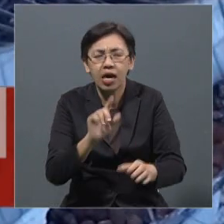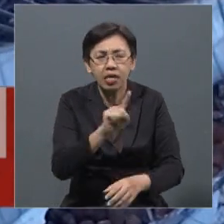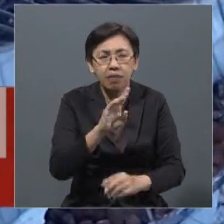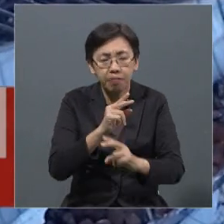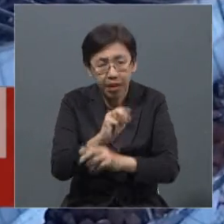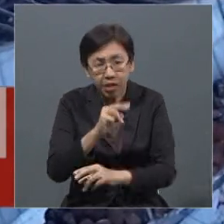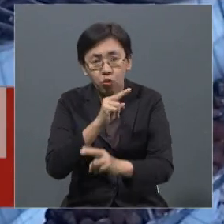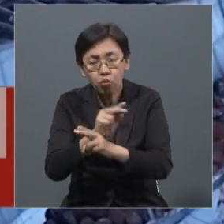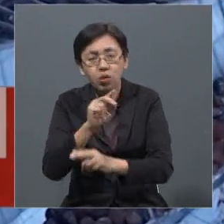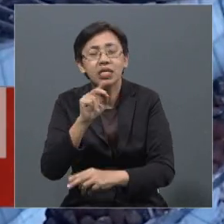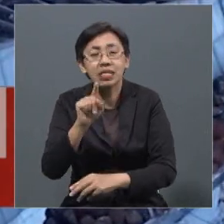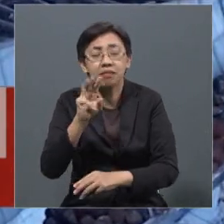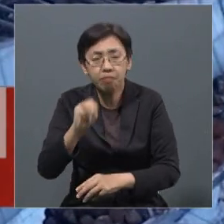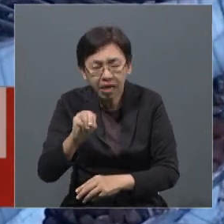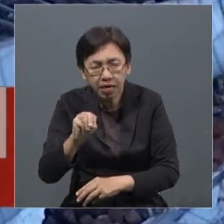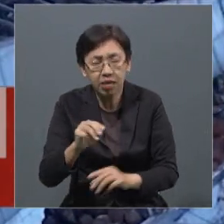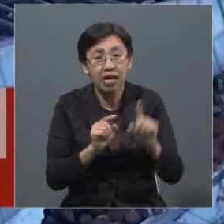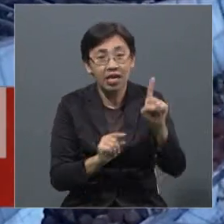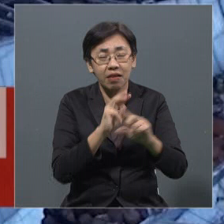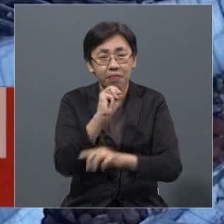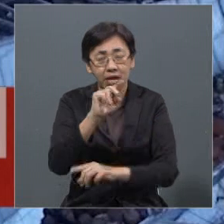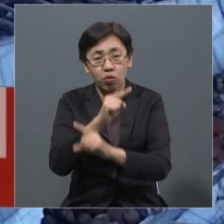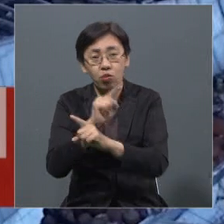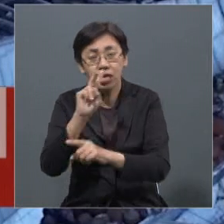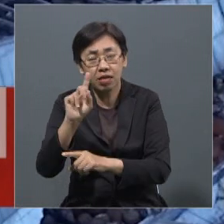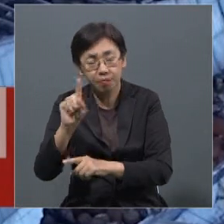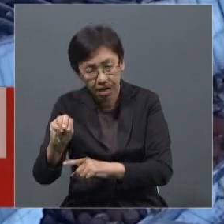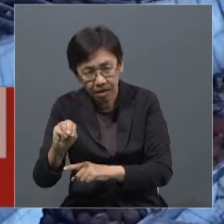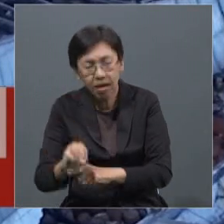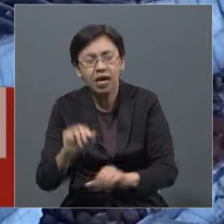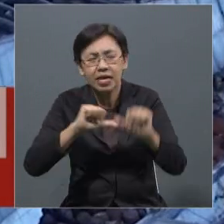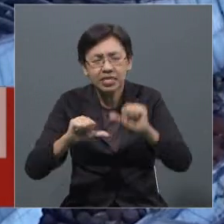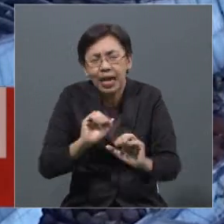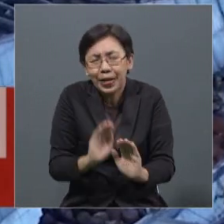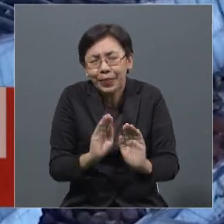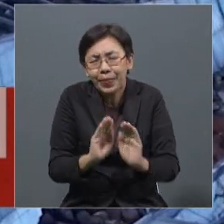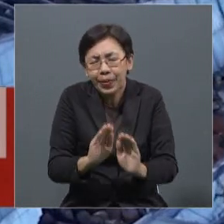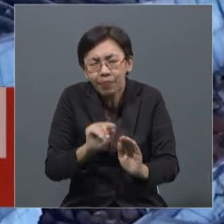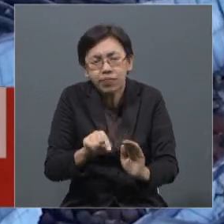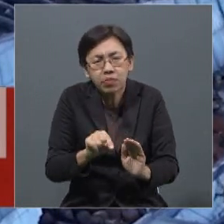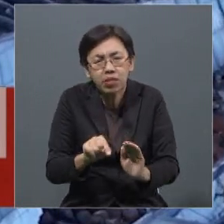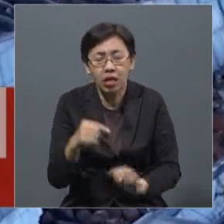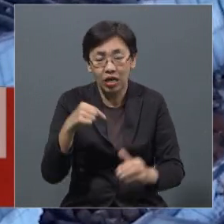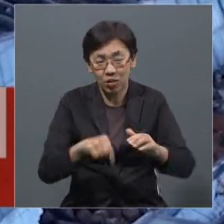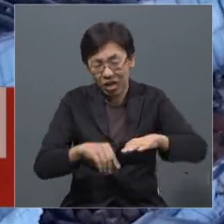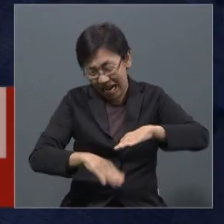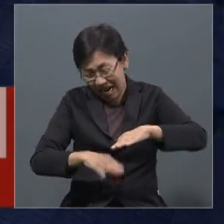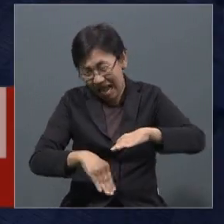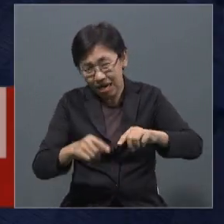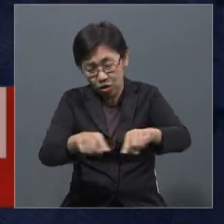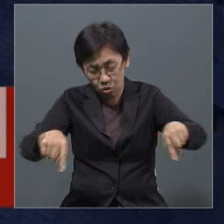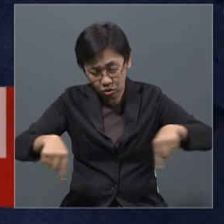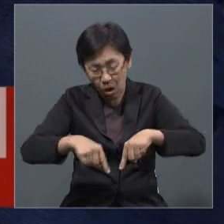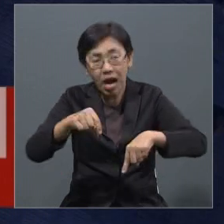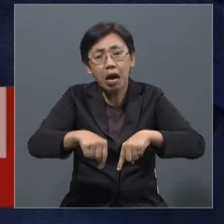มอันนี้เบอกคือช่องอย่างน้อยนะ 1ม 1มเป็นบ่อสำหรับเก็บสารเคมีสารกัดกร่อนแล้วพื้นที่ด้านล่างของไอ้ช่องตรง